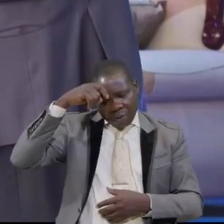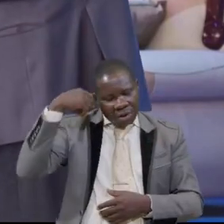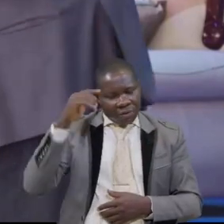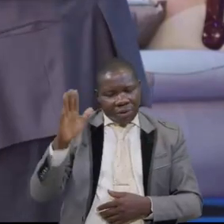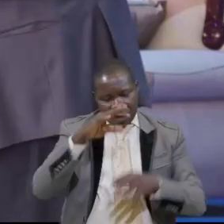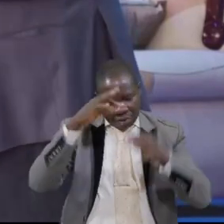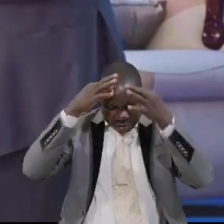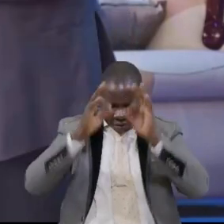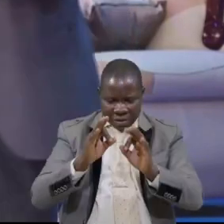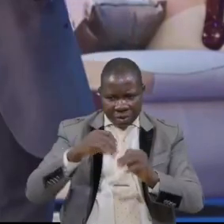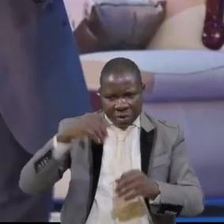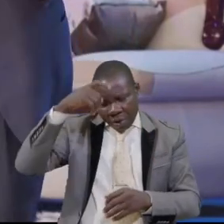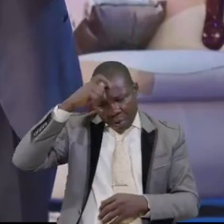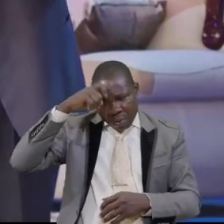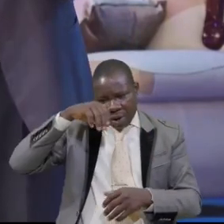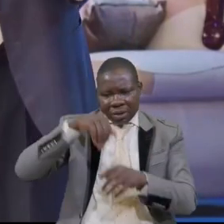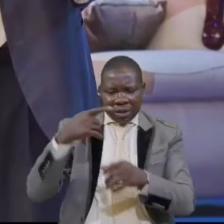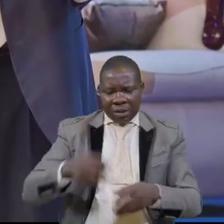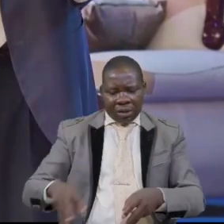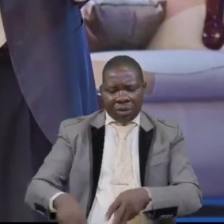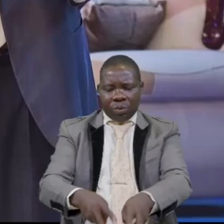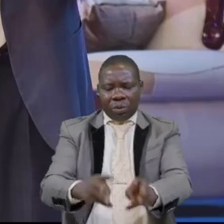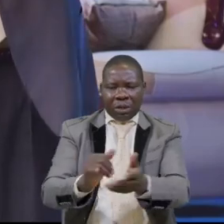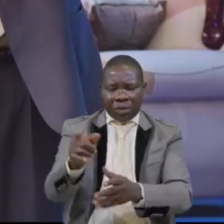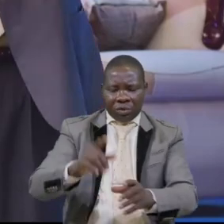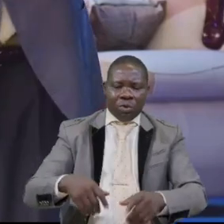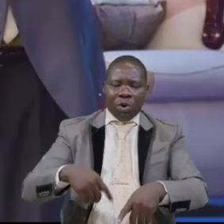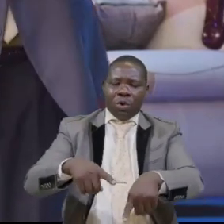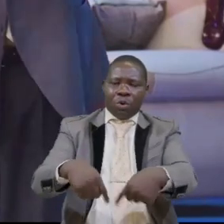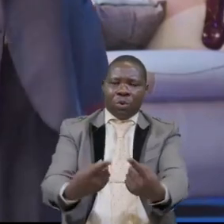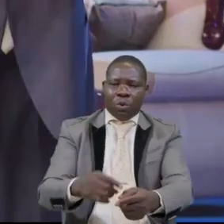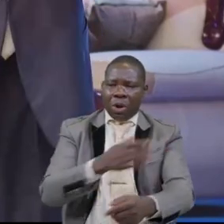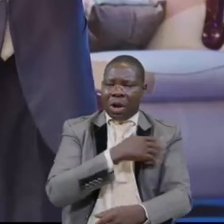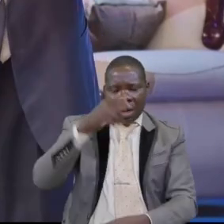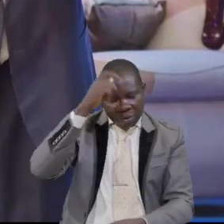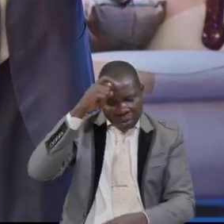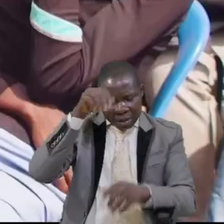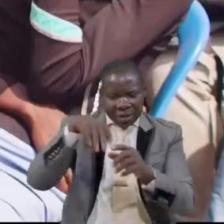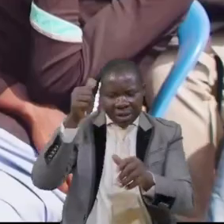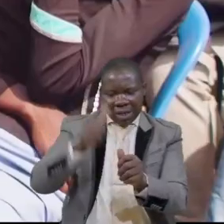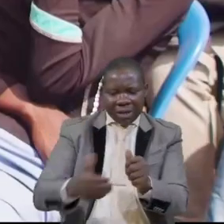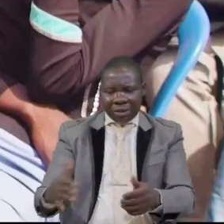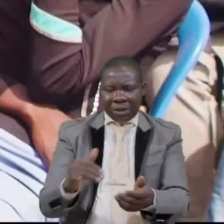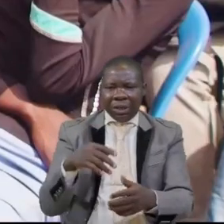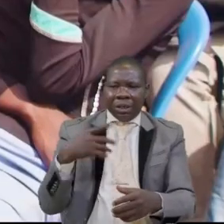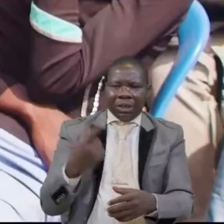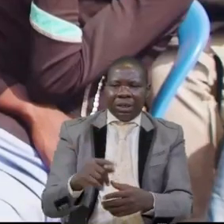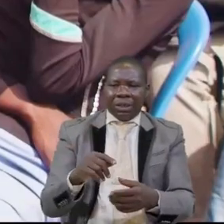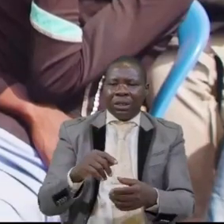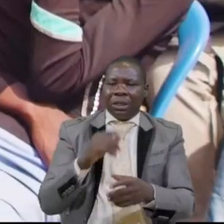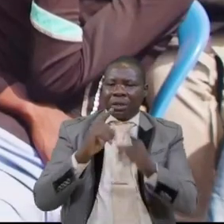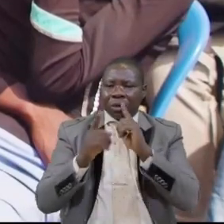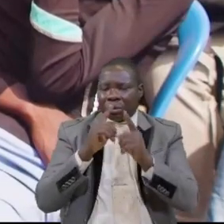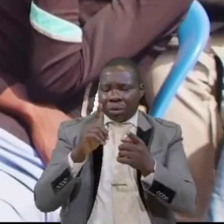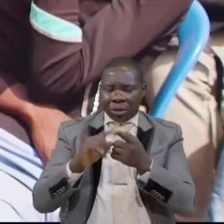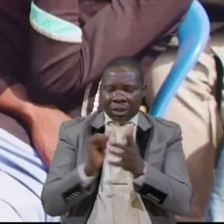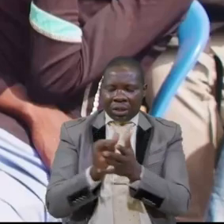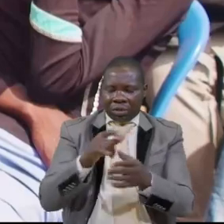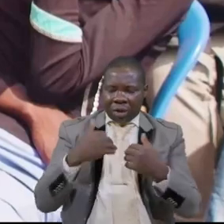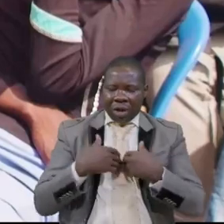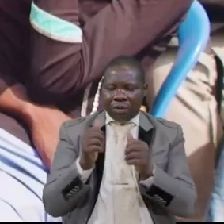sage dans la direction que tu suis et sage dans tout ce que tu fais dans tes interactions avec les gens. Il faut